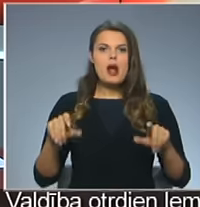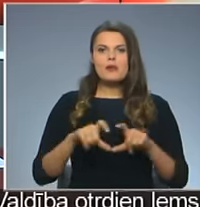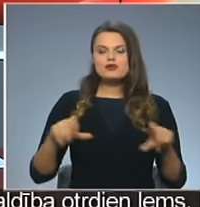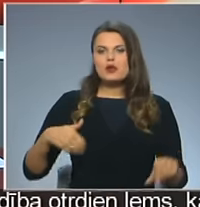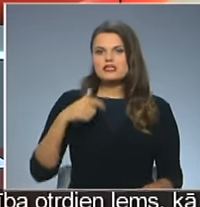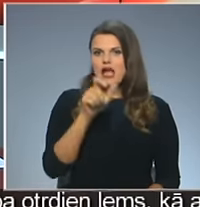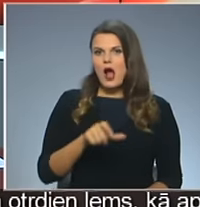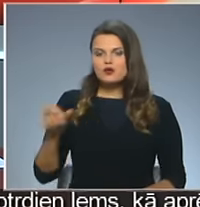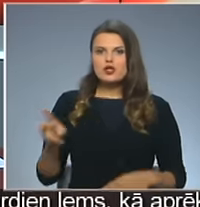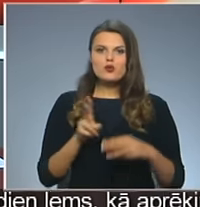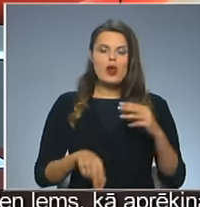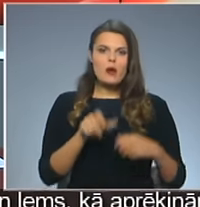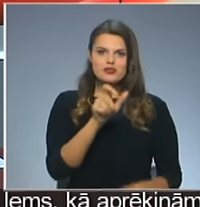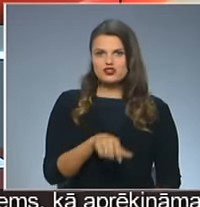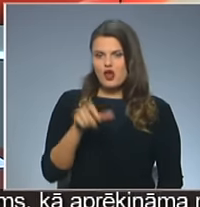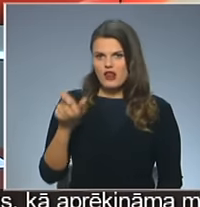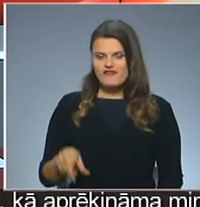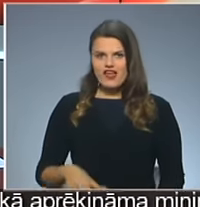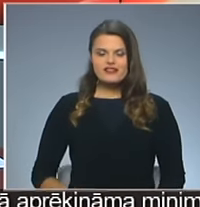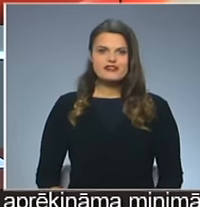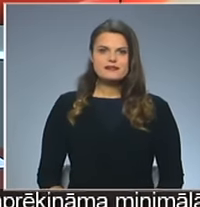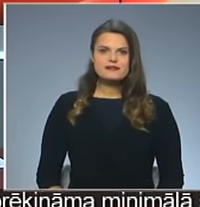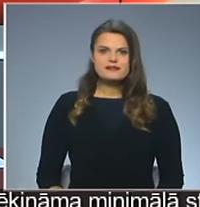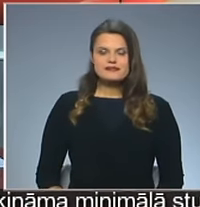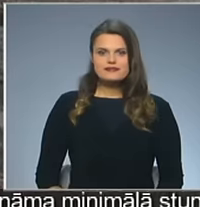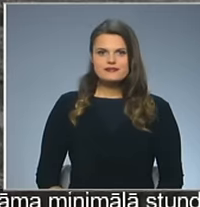audzēkņi un absolventi un stāsta Aizputes televīzija.